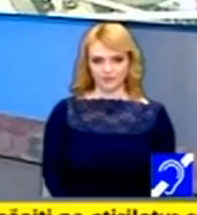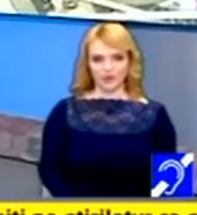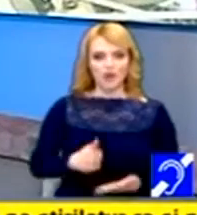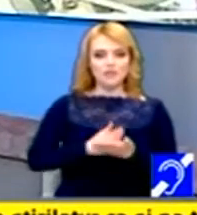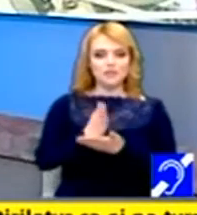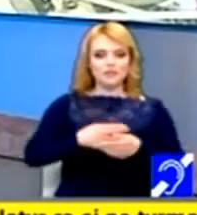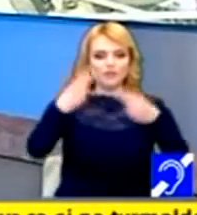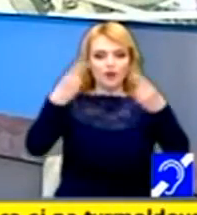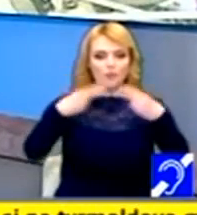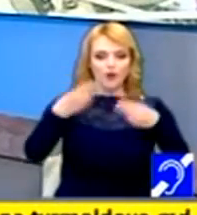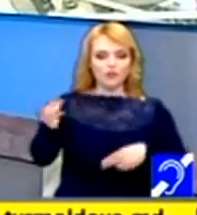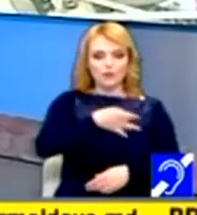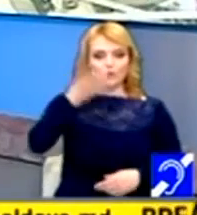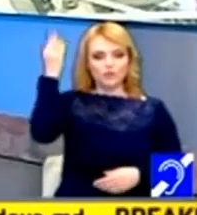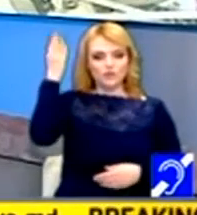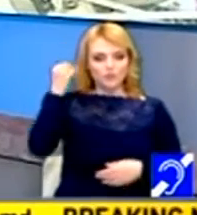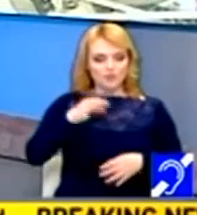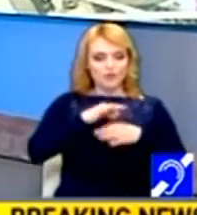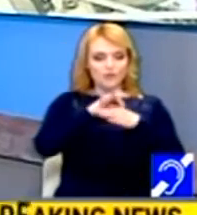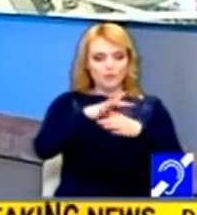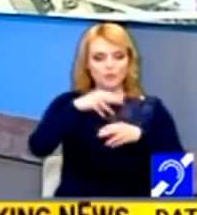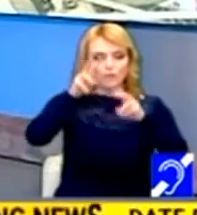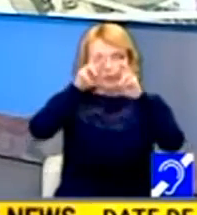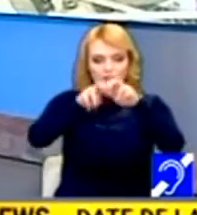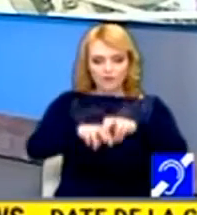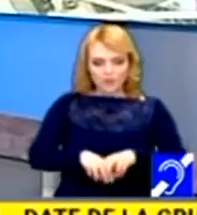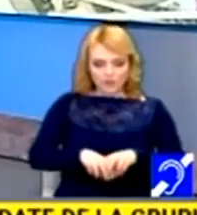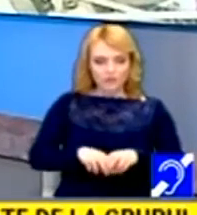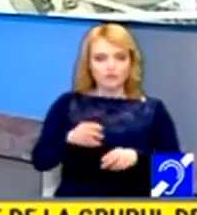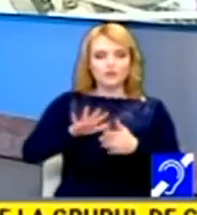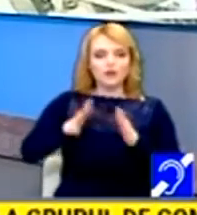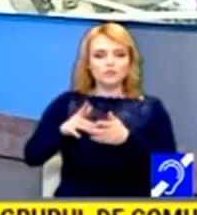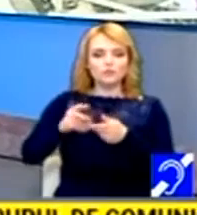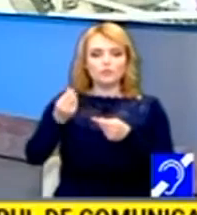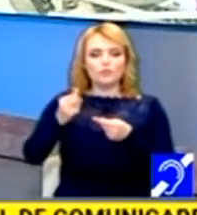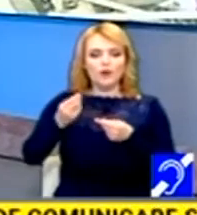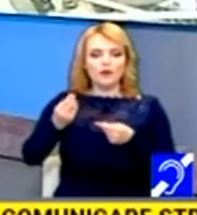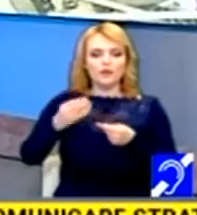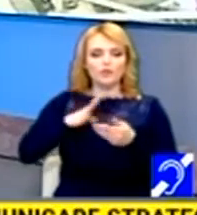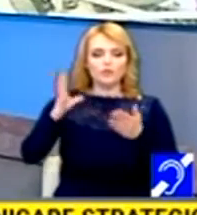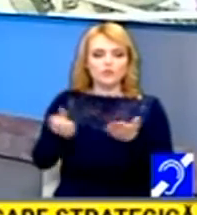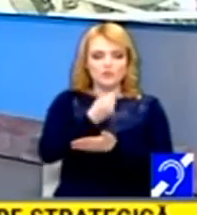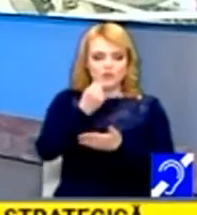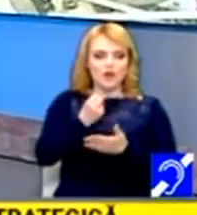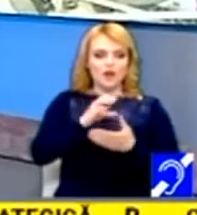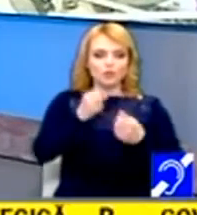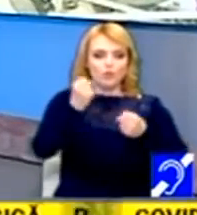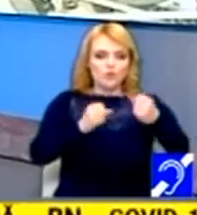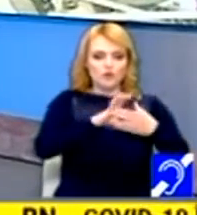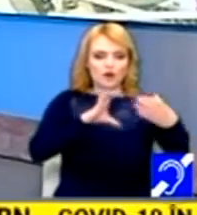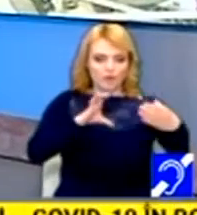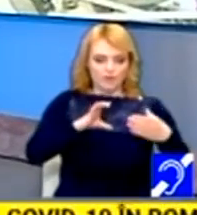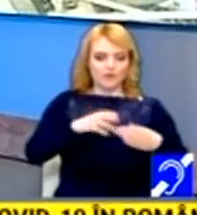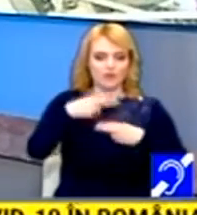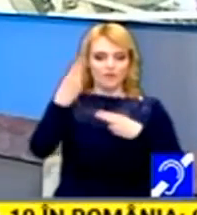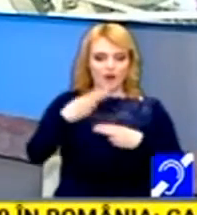Serviciul Vamal al Republicii Moldova a făcut mai multe percheziții în cazul sumei mari de bani găsită într-un camion în noaptea de Paști la Vama Leușeni.